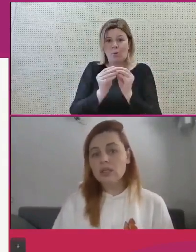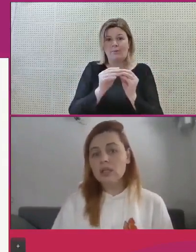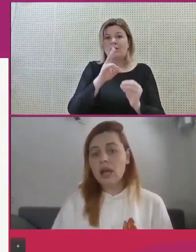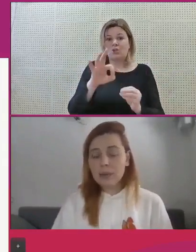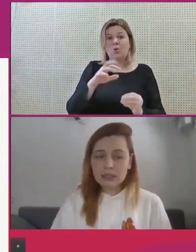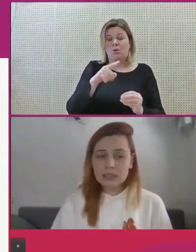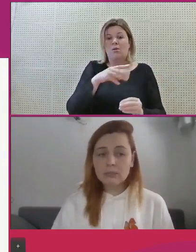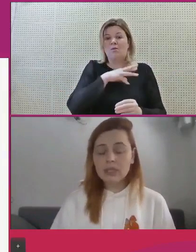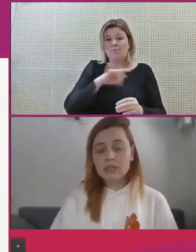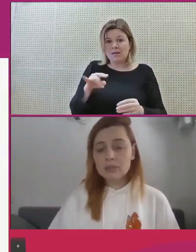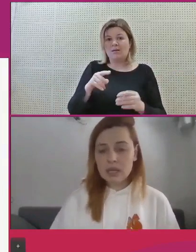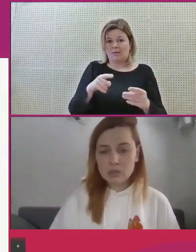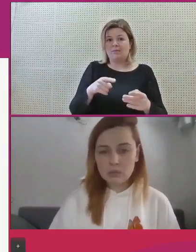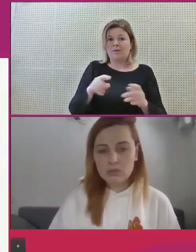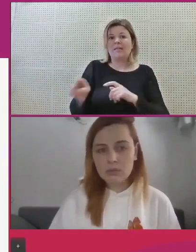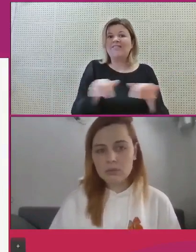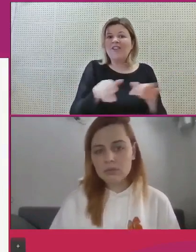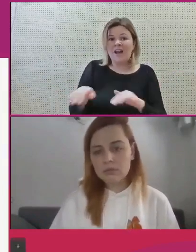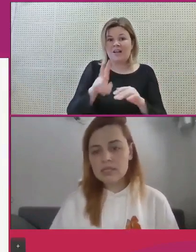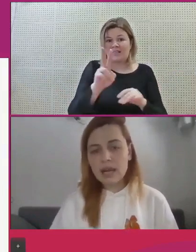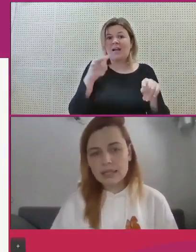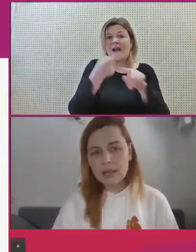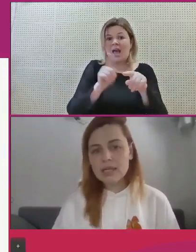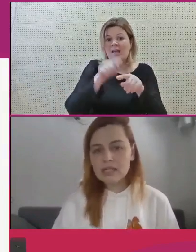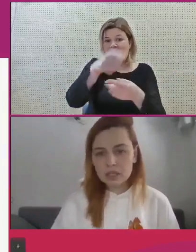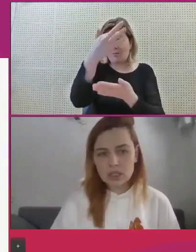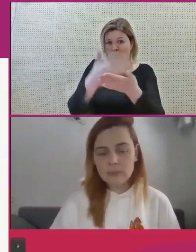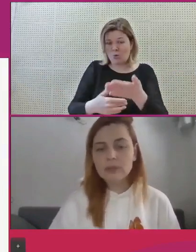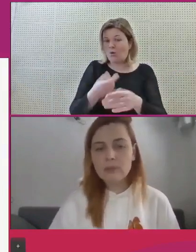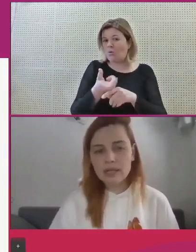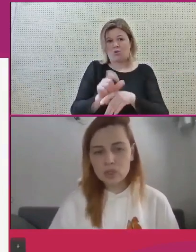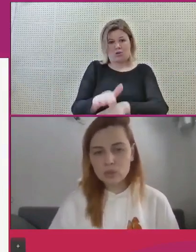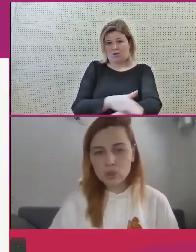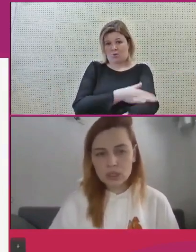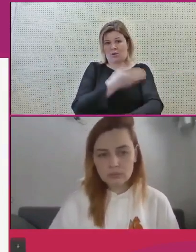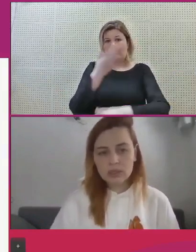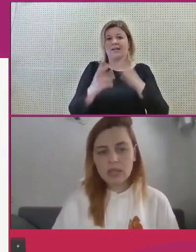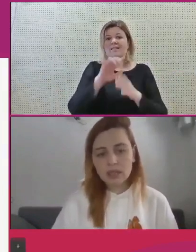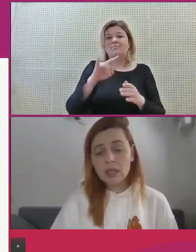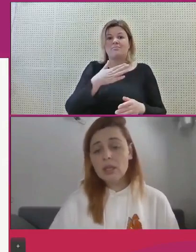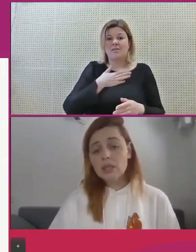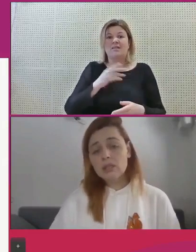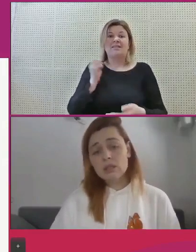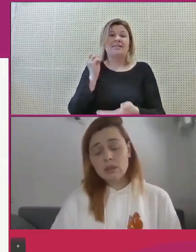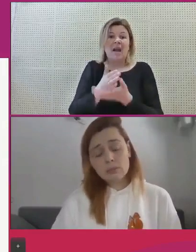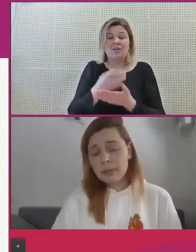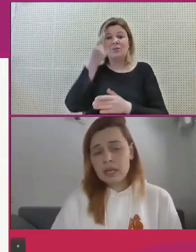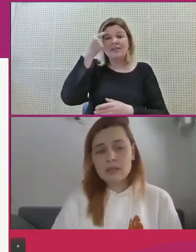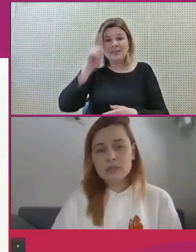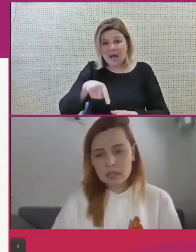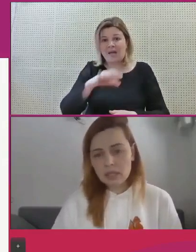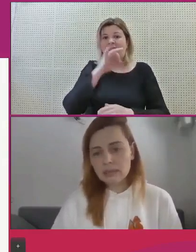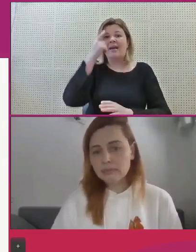И опять, если мы это бы сразу знали, обозначили и понимали, что нужно именно так, мы